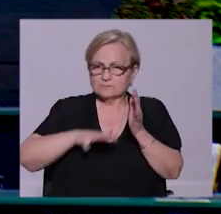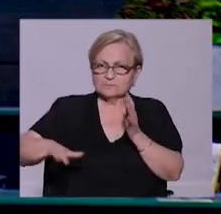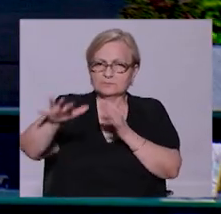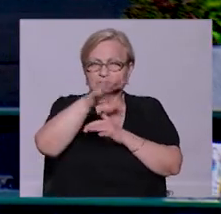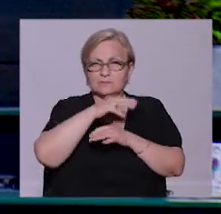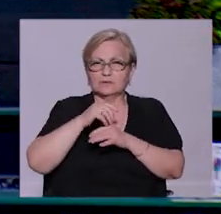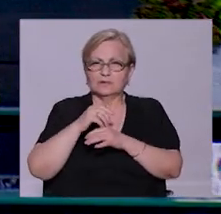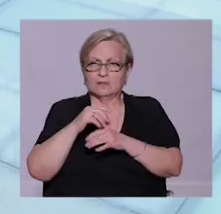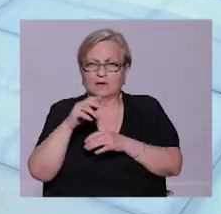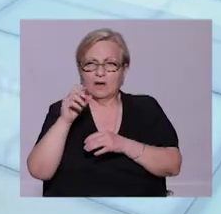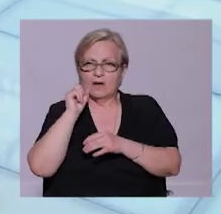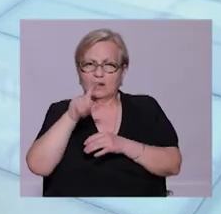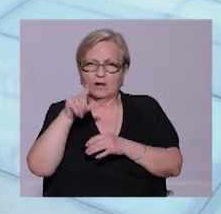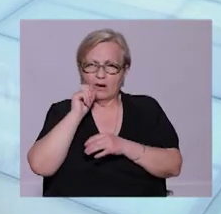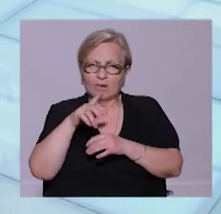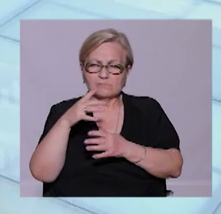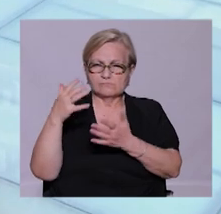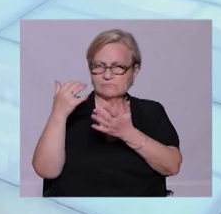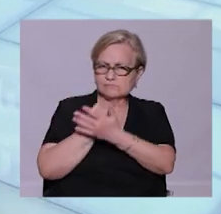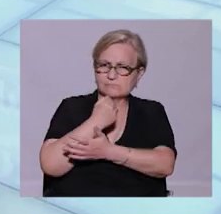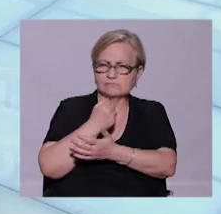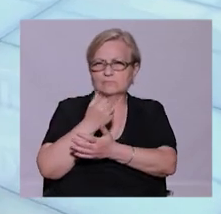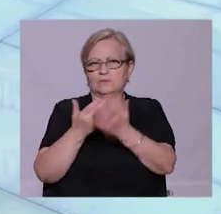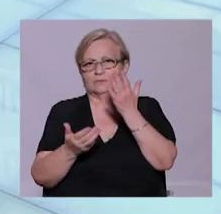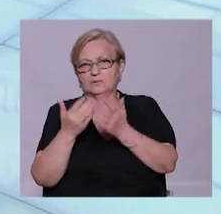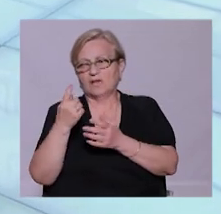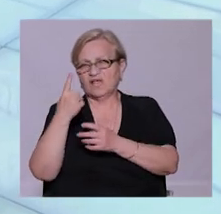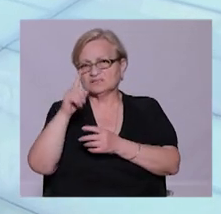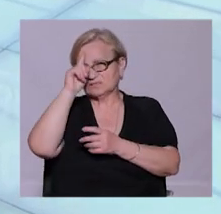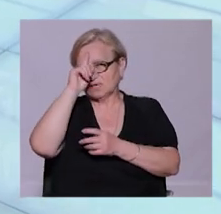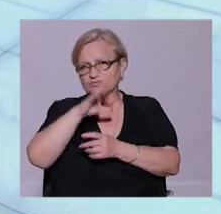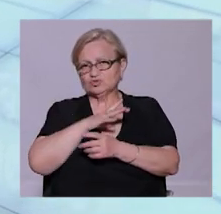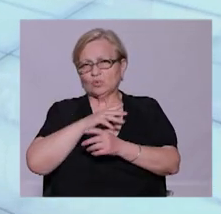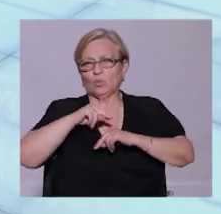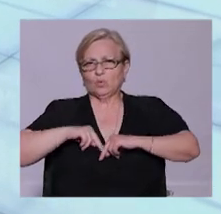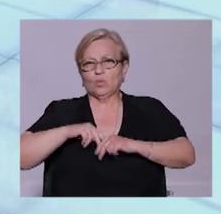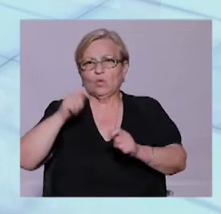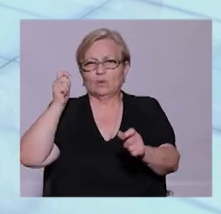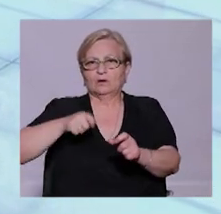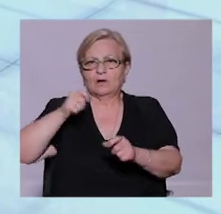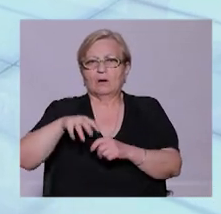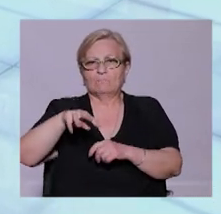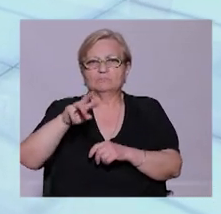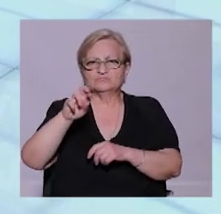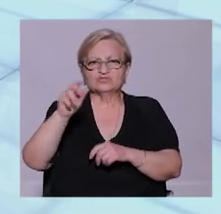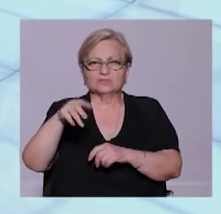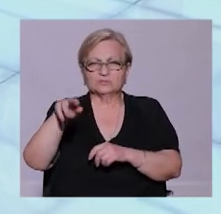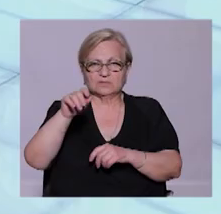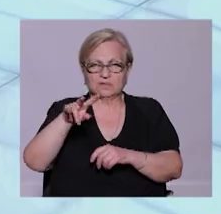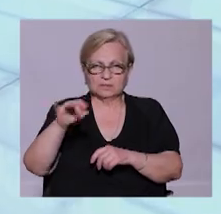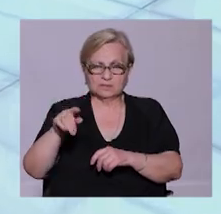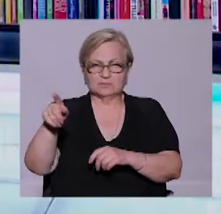ოქროს ქანი ეპოვა, ან ოსტატი ეშოვა. იმ სამეფოში ერთი მჭედელი იყო. ერთხელ მჭედელმა ცული შექმნა და